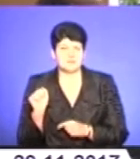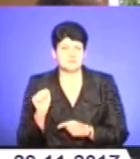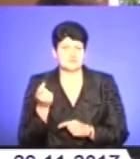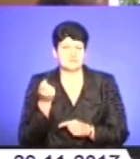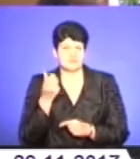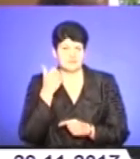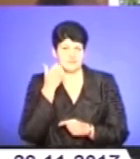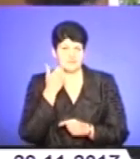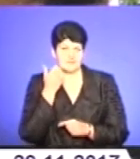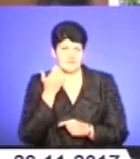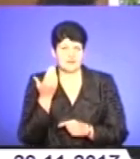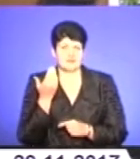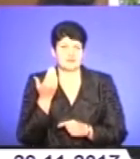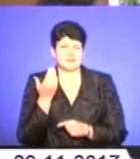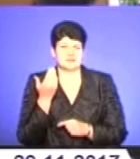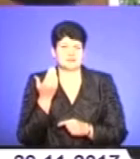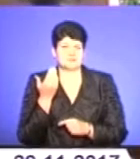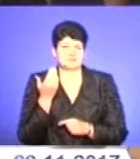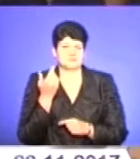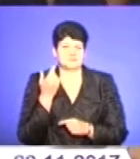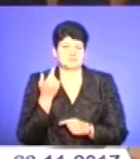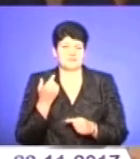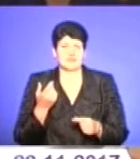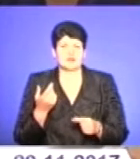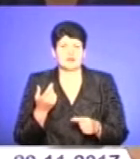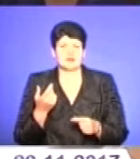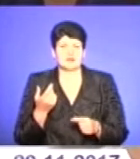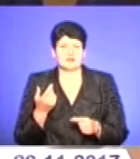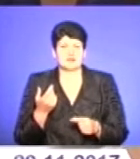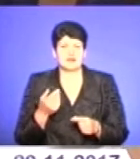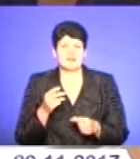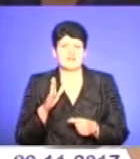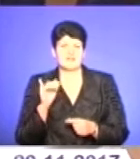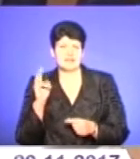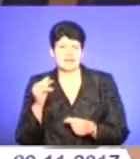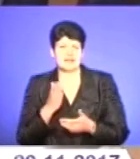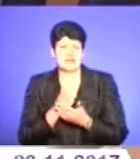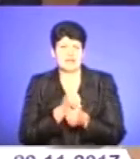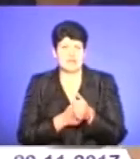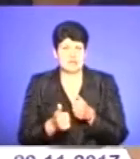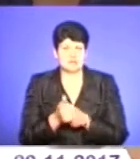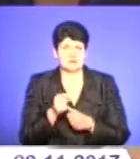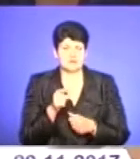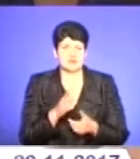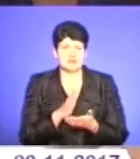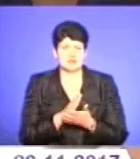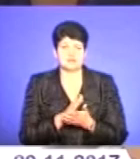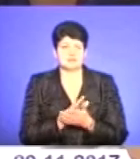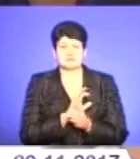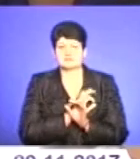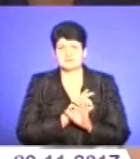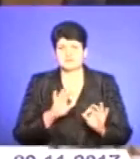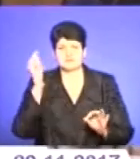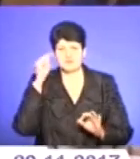соромилася таких своїх незвичайних очей. Віка насамперед є лідером, адже вона є відмінницею вже протягом